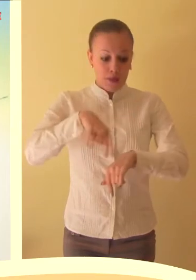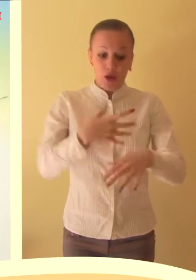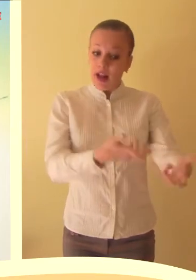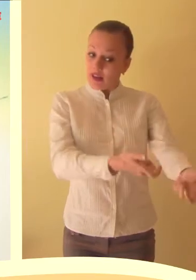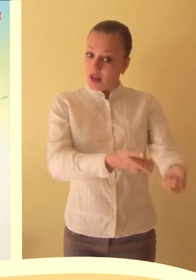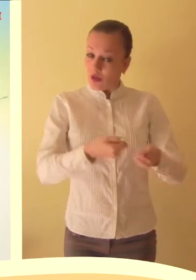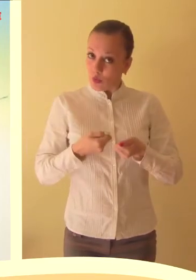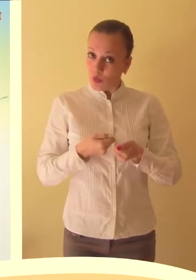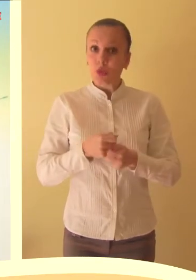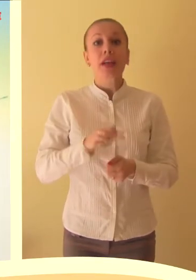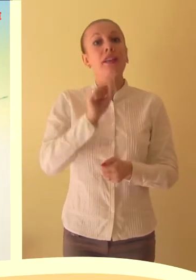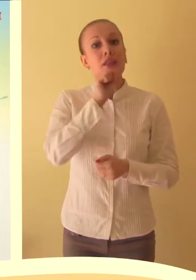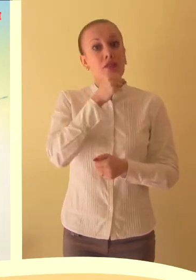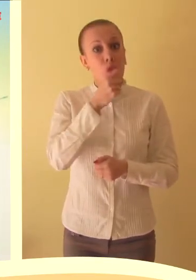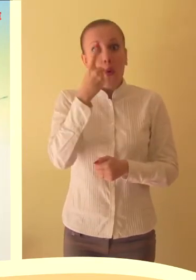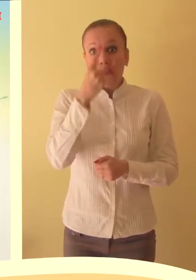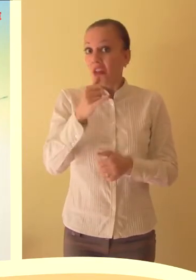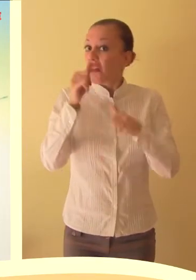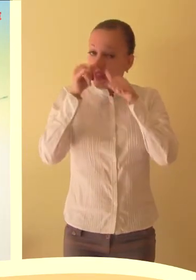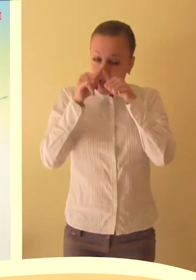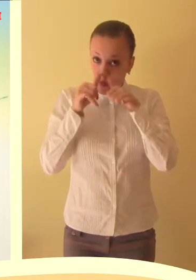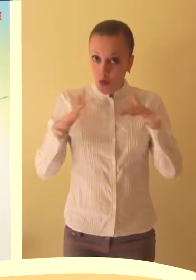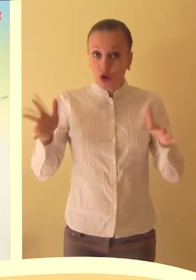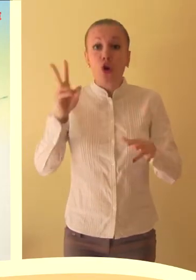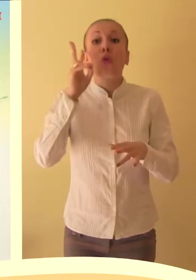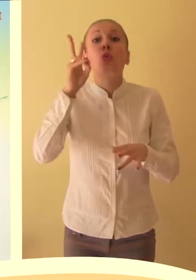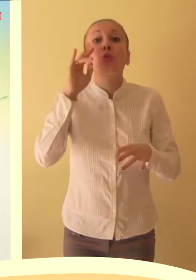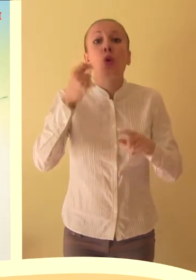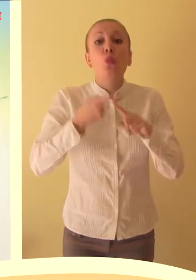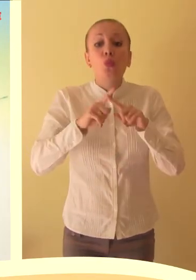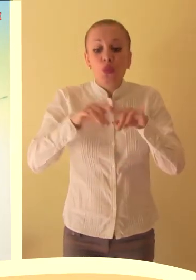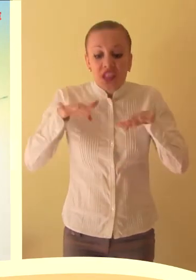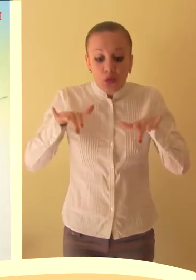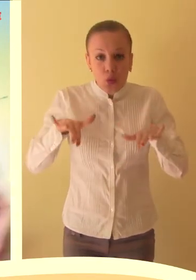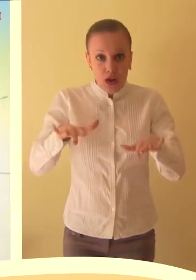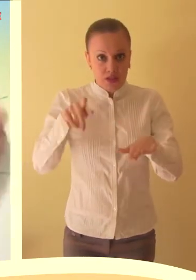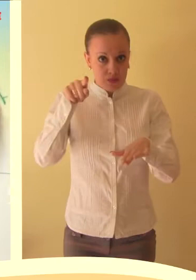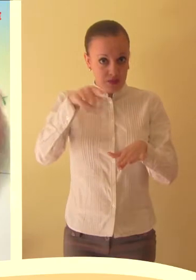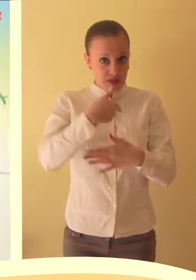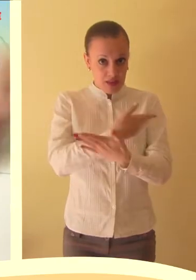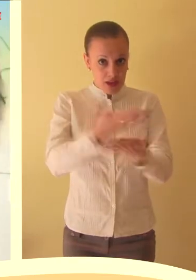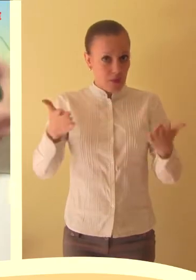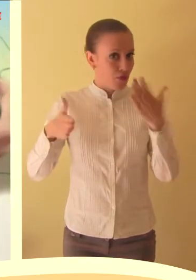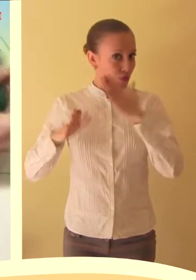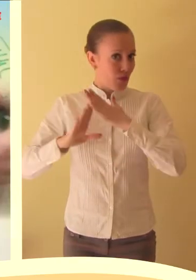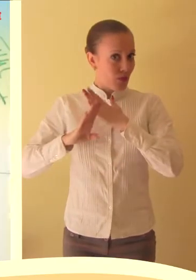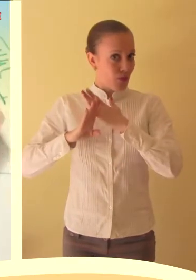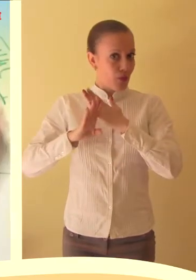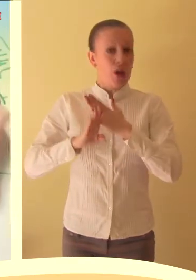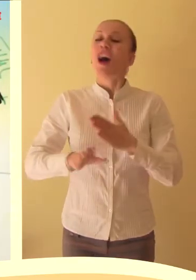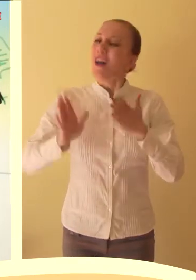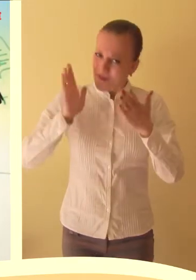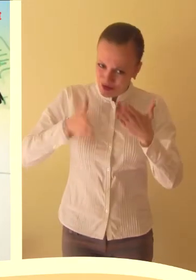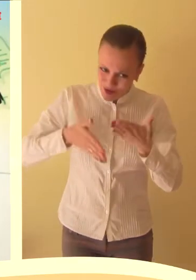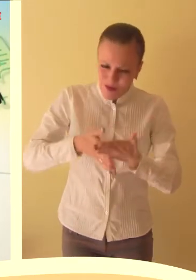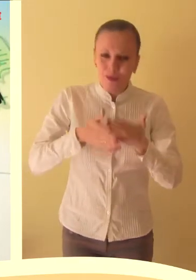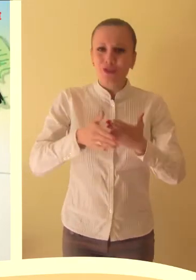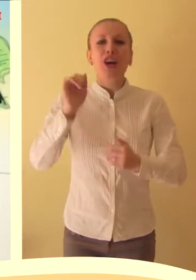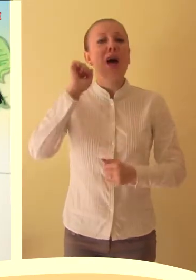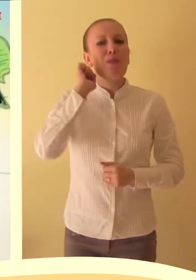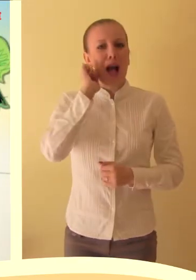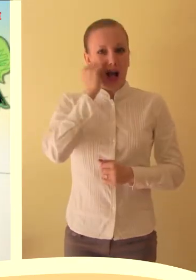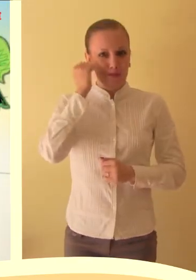Прийшла пора тягнути, дідусь один не може, хто ж у ситуації цій нам допоможе,